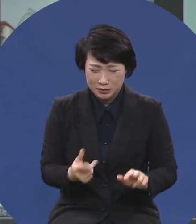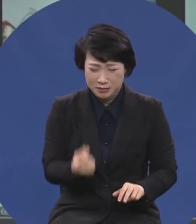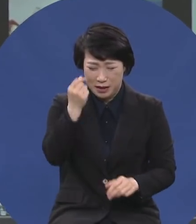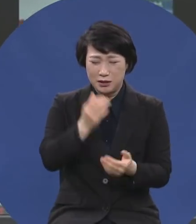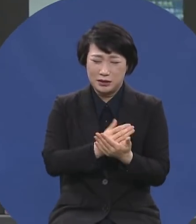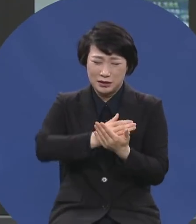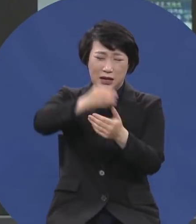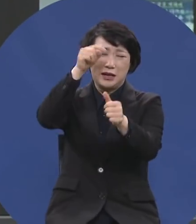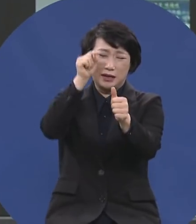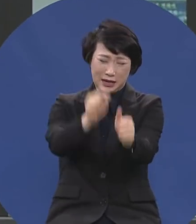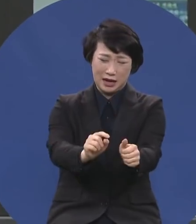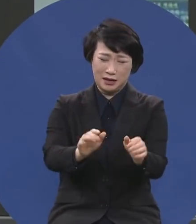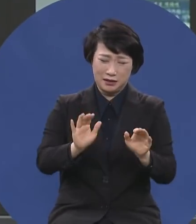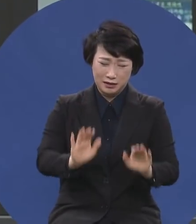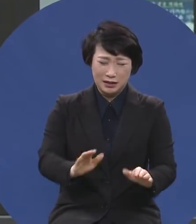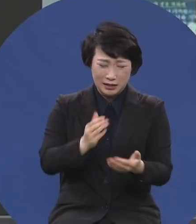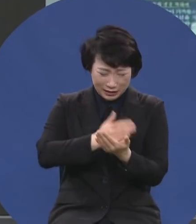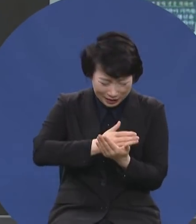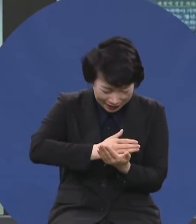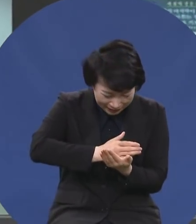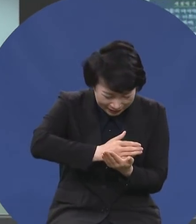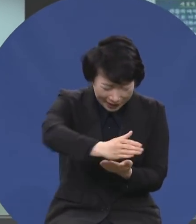즉시 떠나갈지어다.